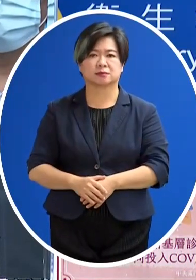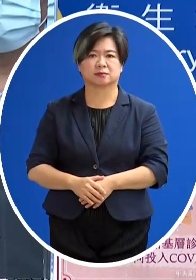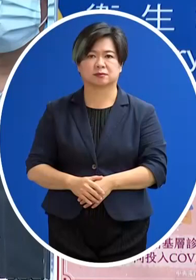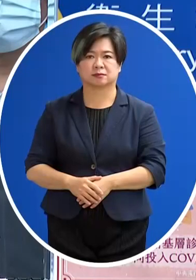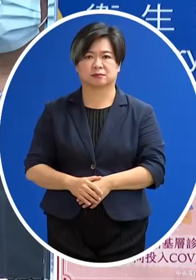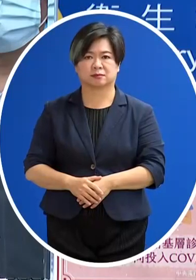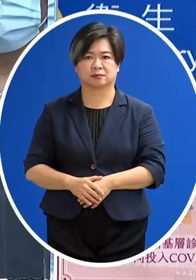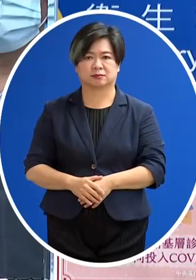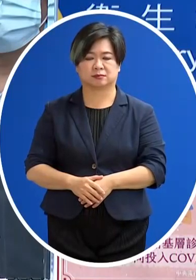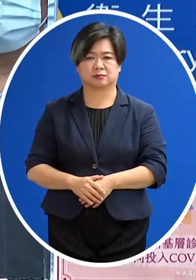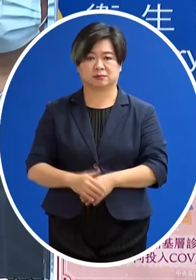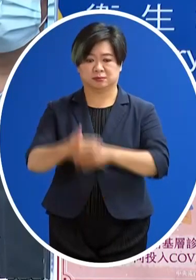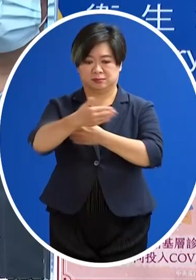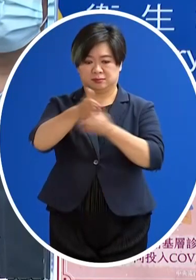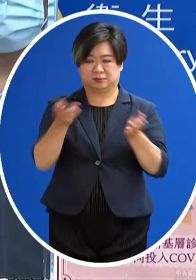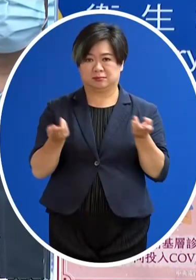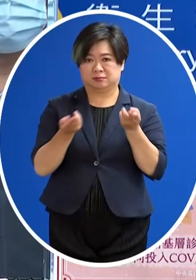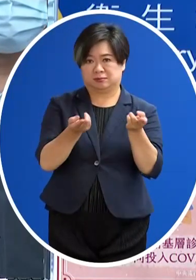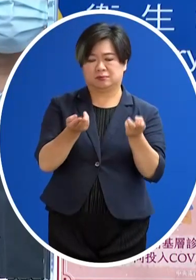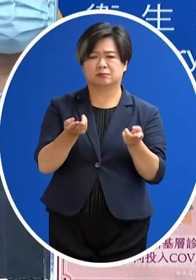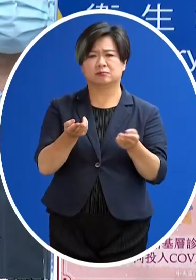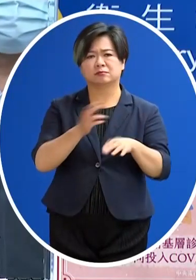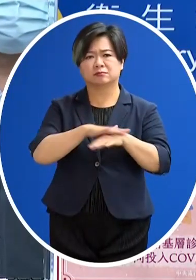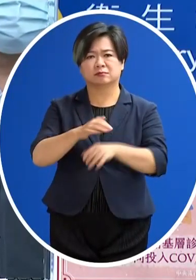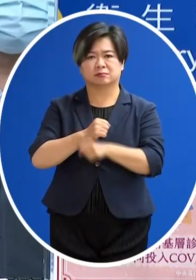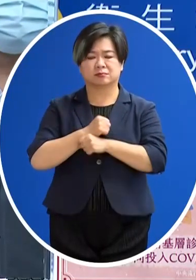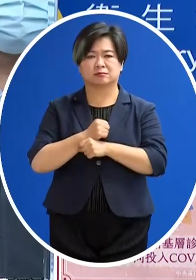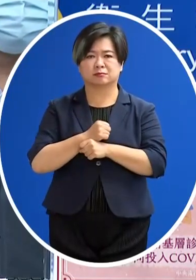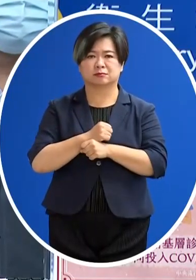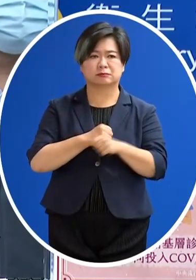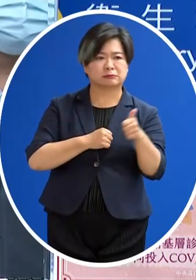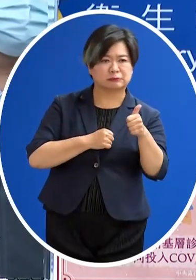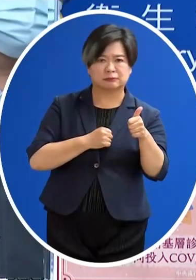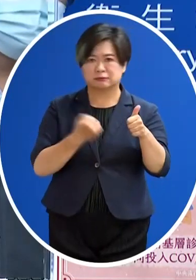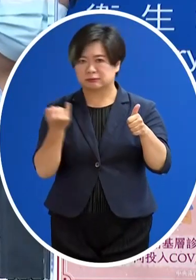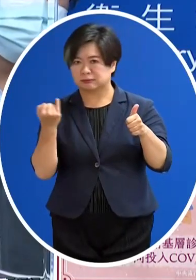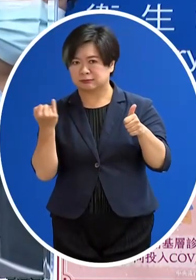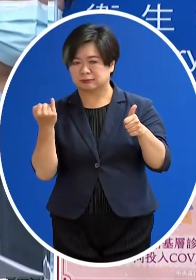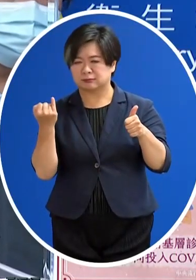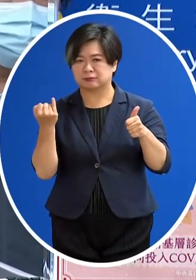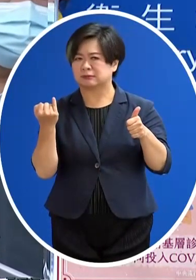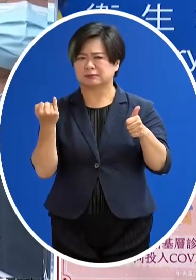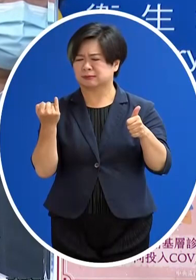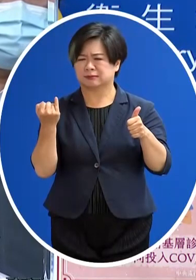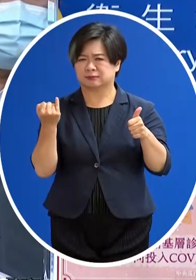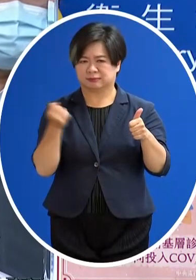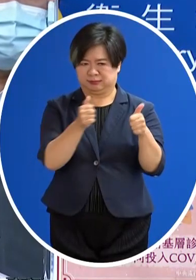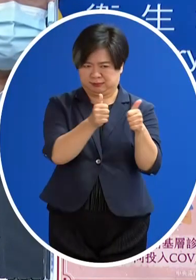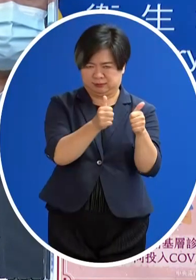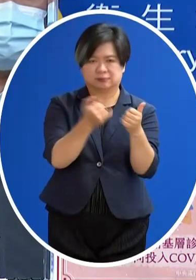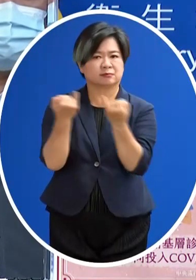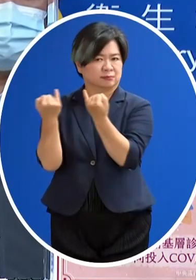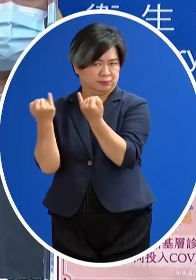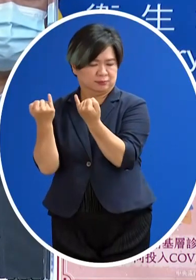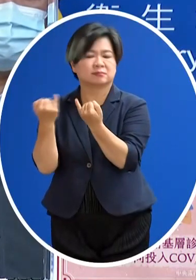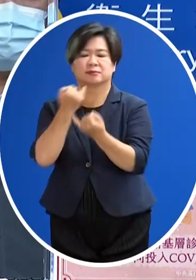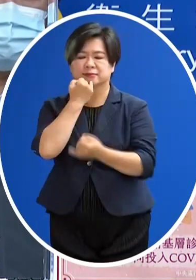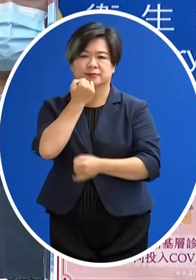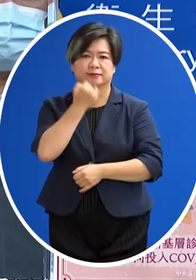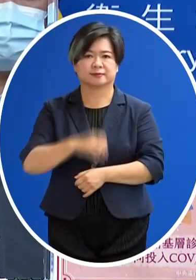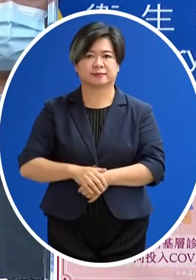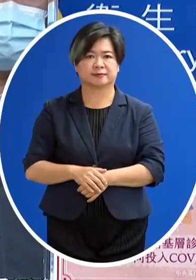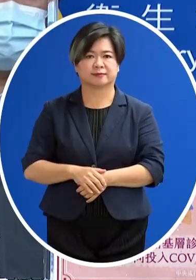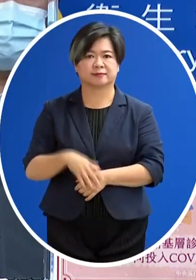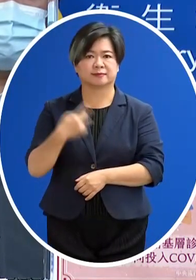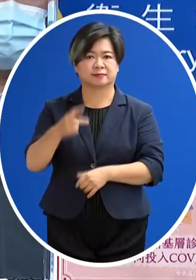们在两人一室的时候，当然也会注意到性别的问题哈，那一定是同性别的住在一起。此外，那当然就是尽